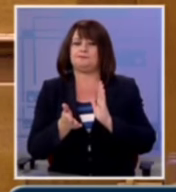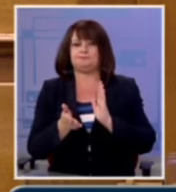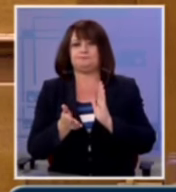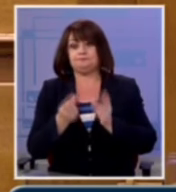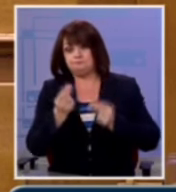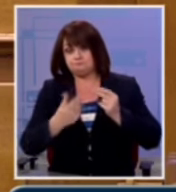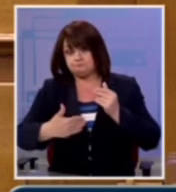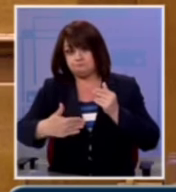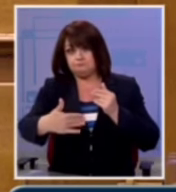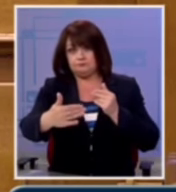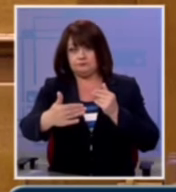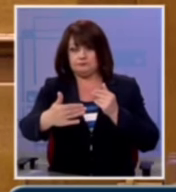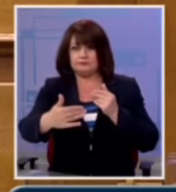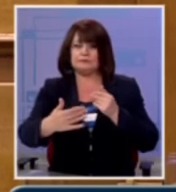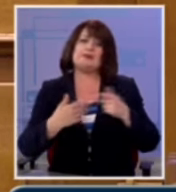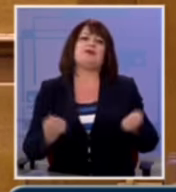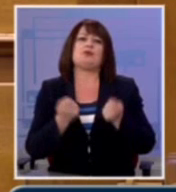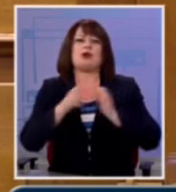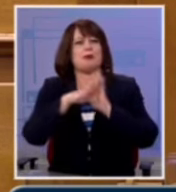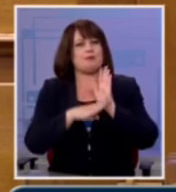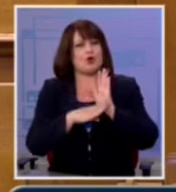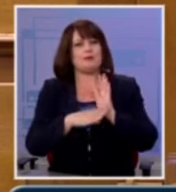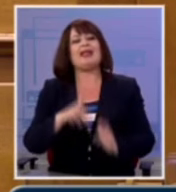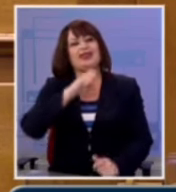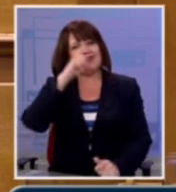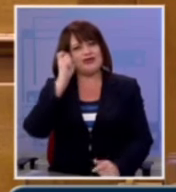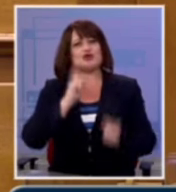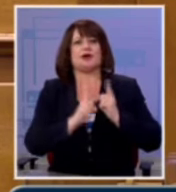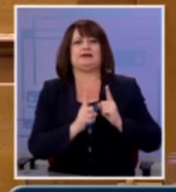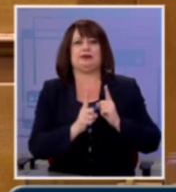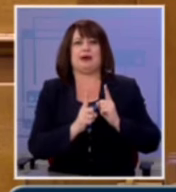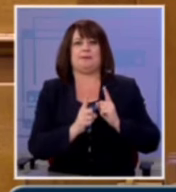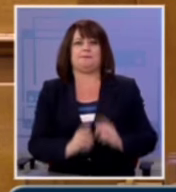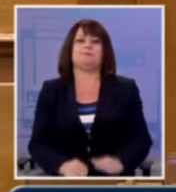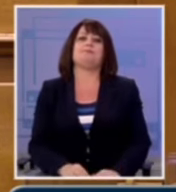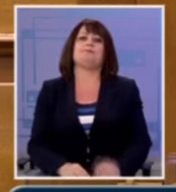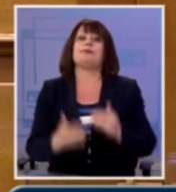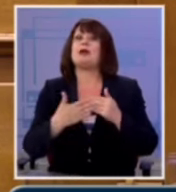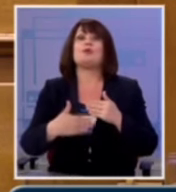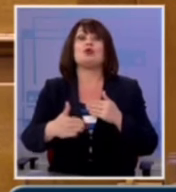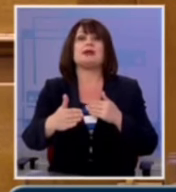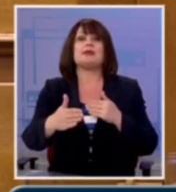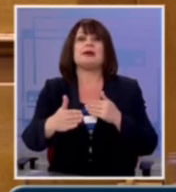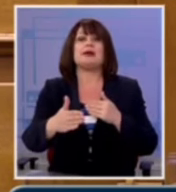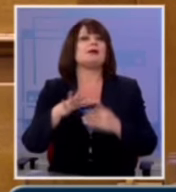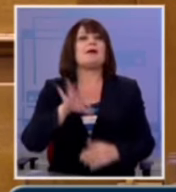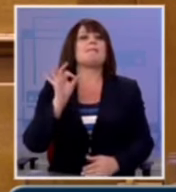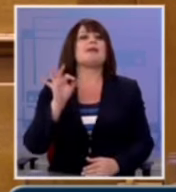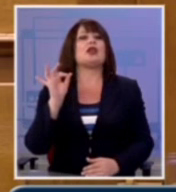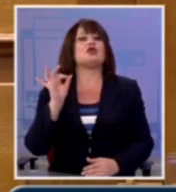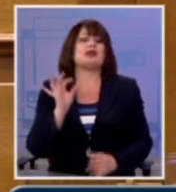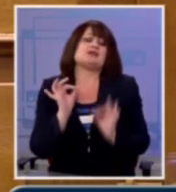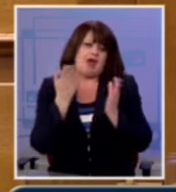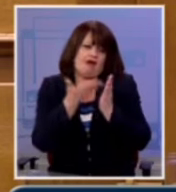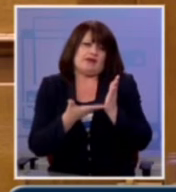μακροοικονομικό πλαίσιο μέσα στο οποίο θα κινηθεί, είναι μια δύσκολη συμφωνία. Από εκεί και πέρα, οι επιλογές είναι